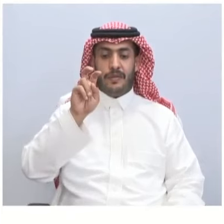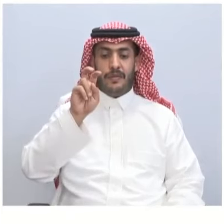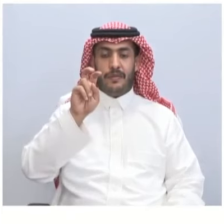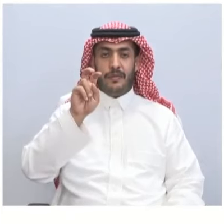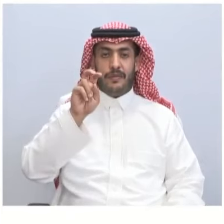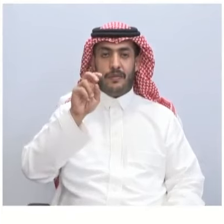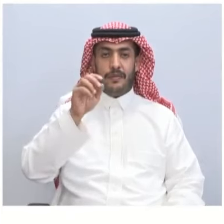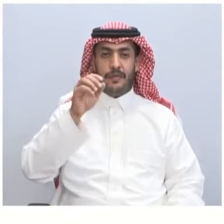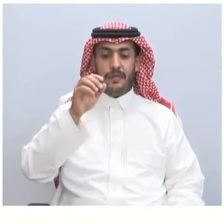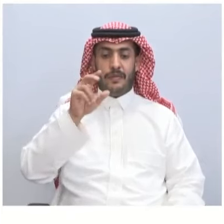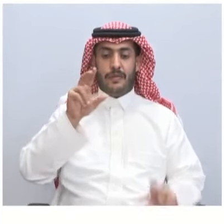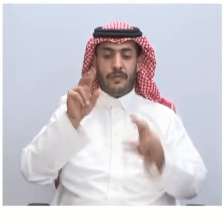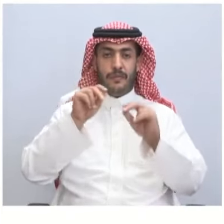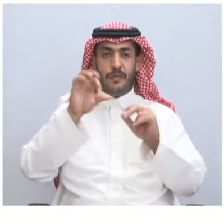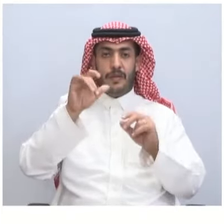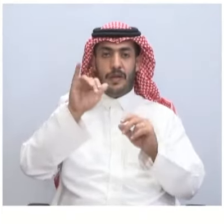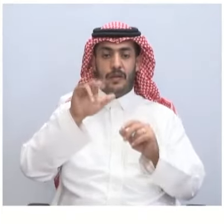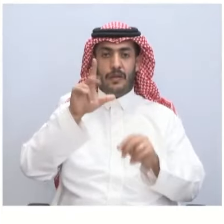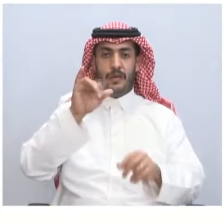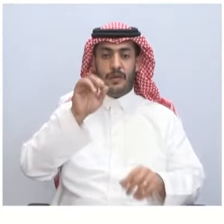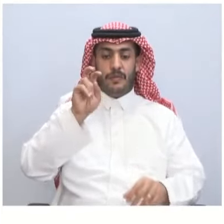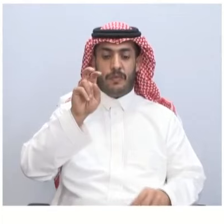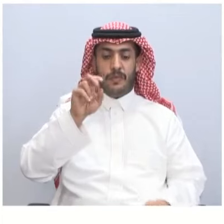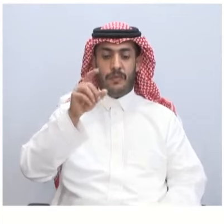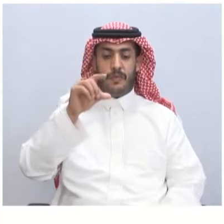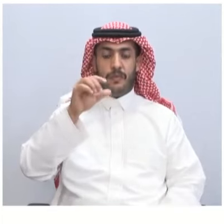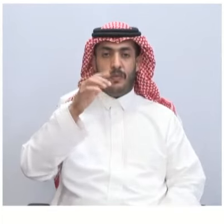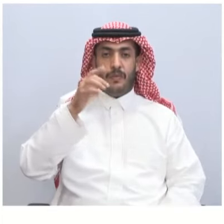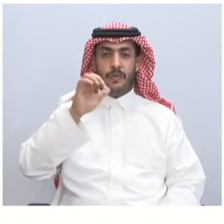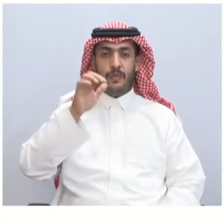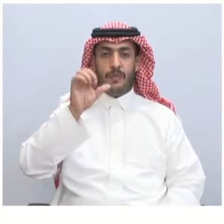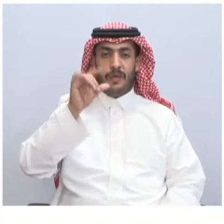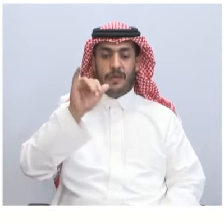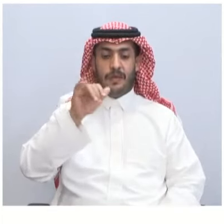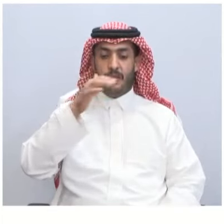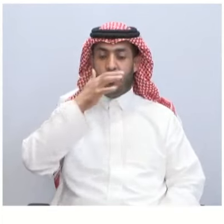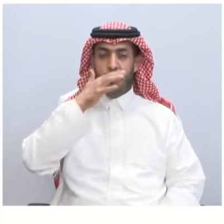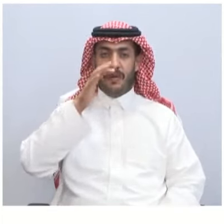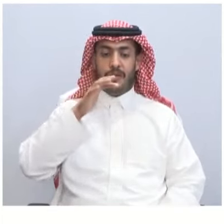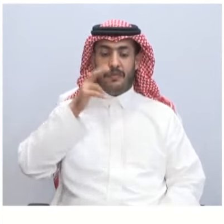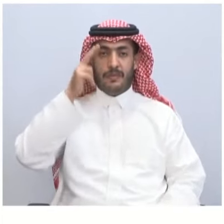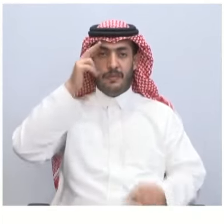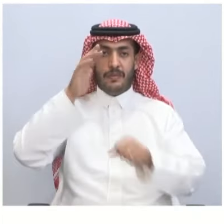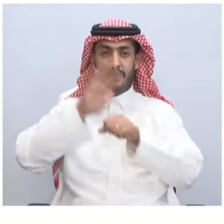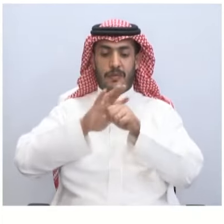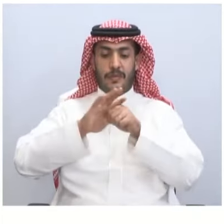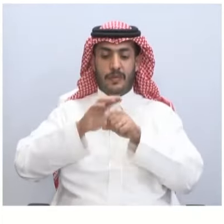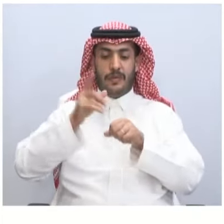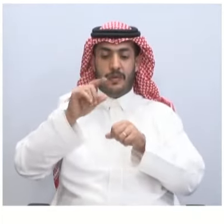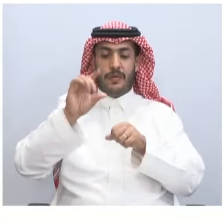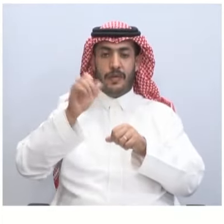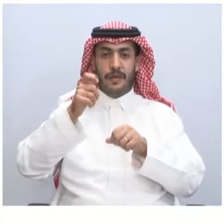الاوديه مثل وادي الرمه ووادي الدواسر في كابيه السعوديه ووادي